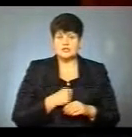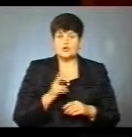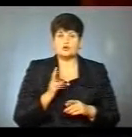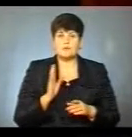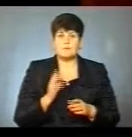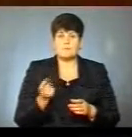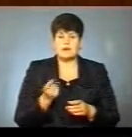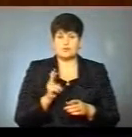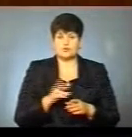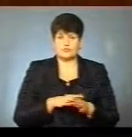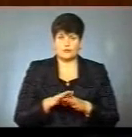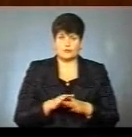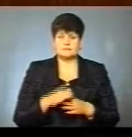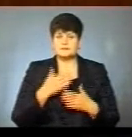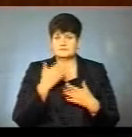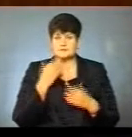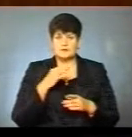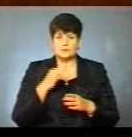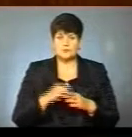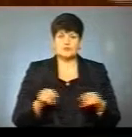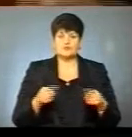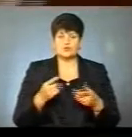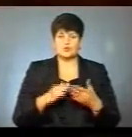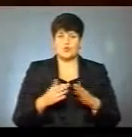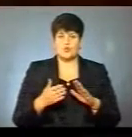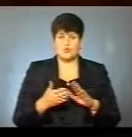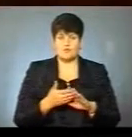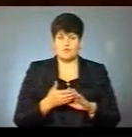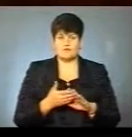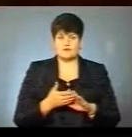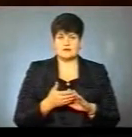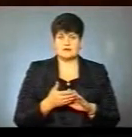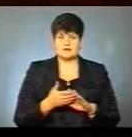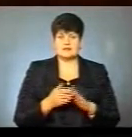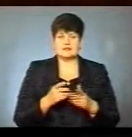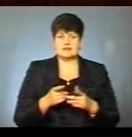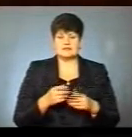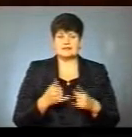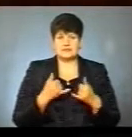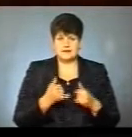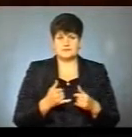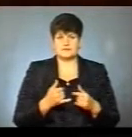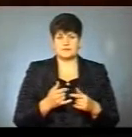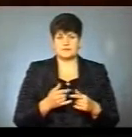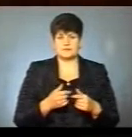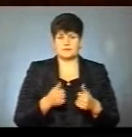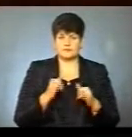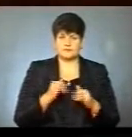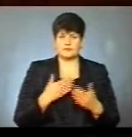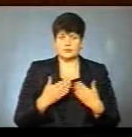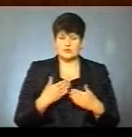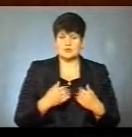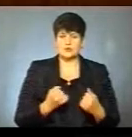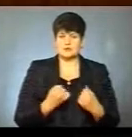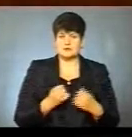дотримується. Відсутність відповідальності створює умови для безпідставного ставлення до безпеки наших дітей. Наприклад,